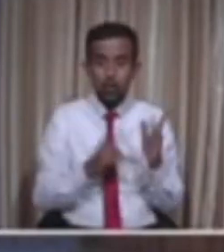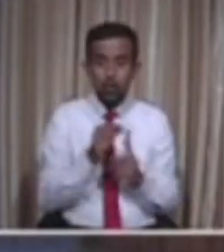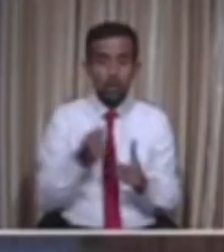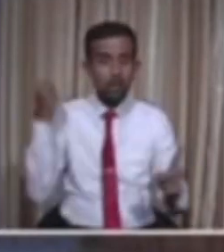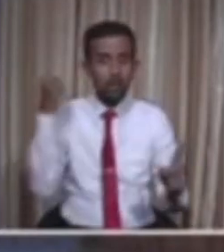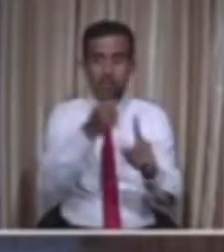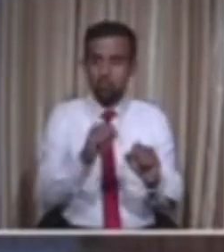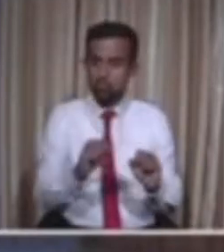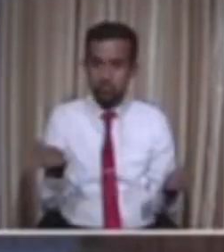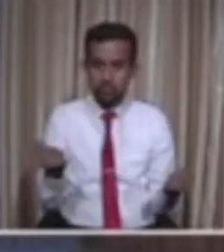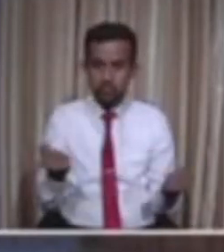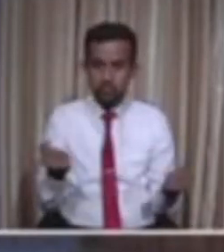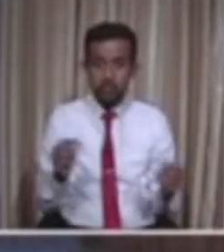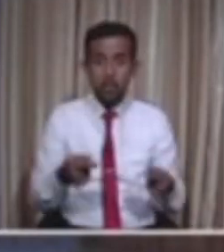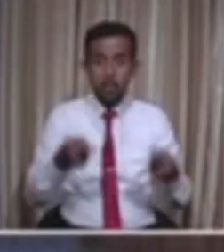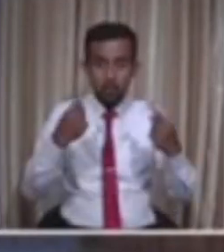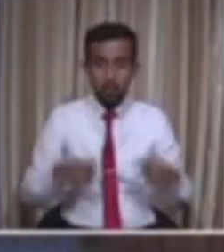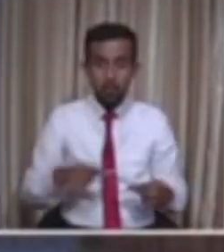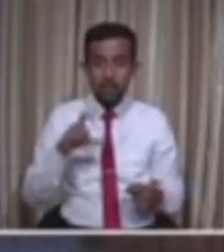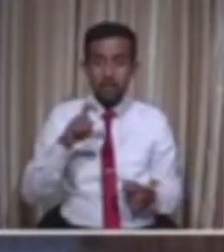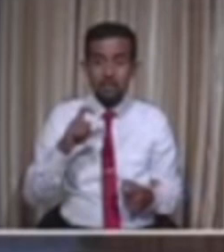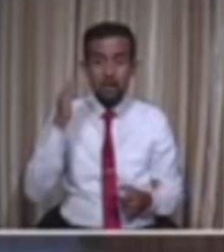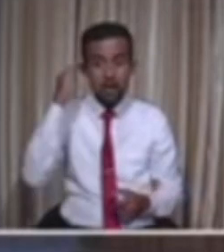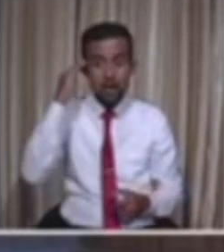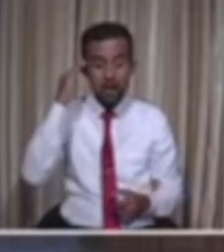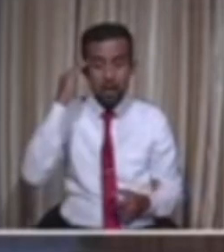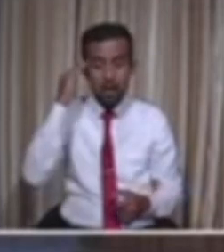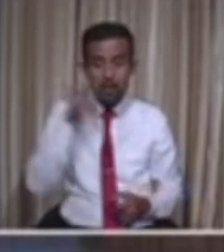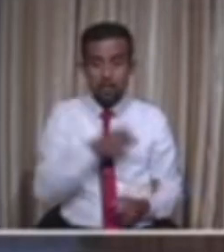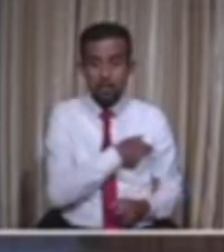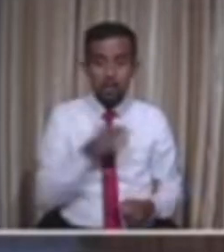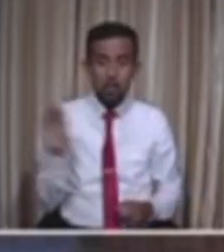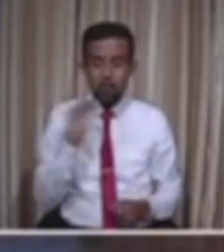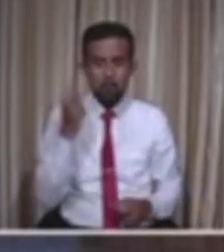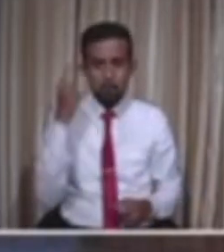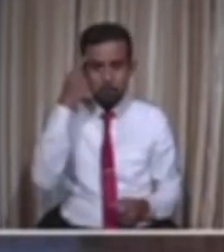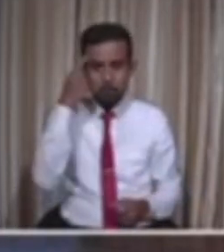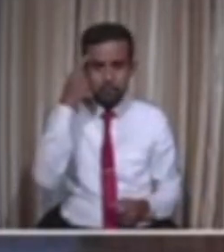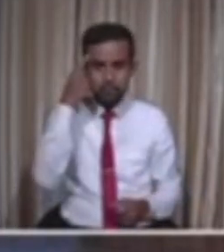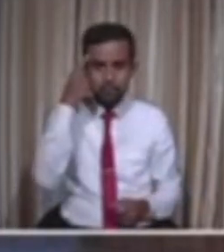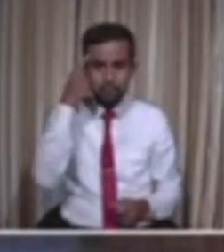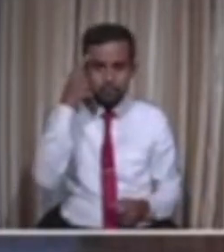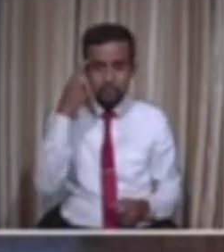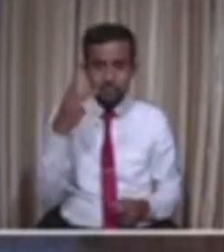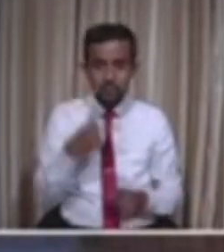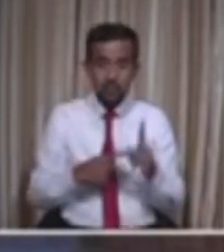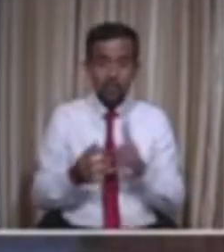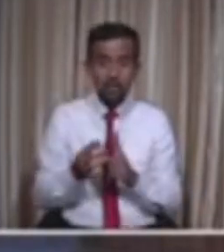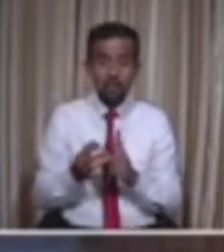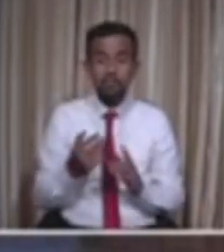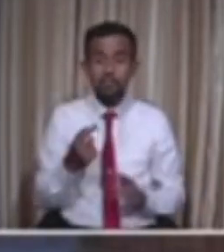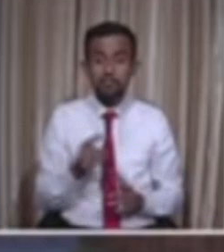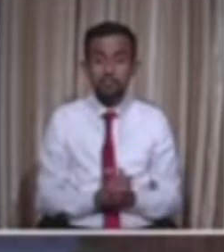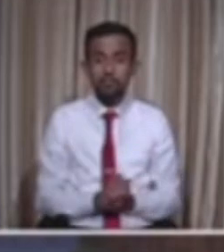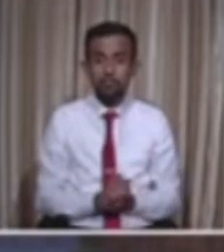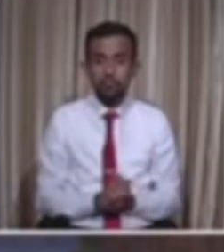dunne itani pasi santika kumar tunga mati ngai naika tu dunna pasi mana mata kai garu yoja ka sababa tu garu yoja ka